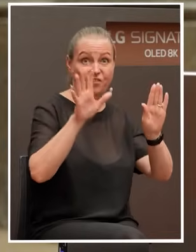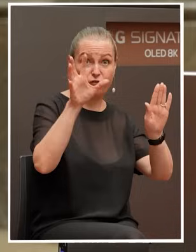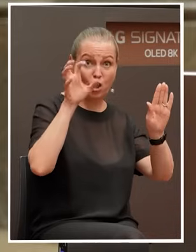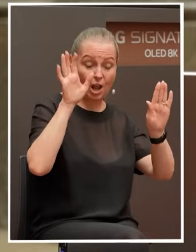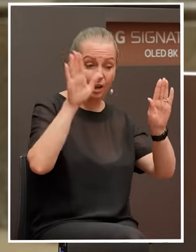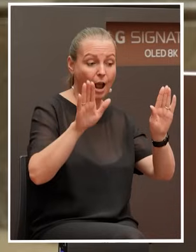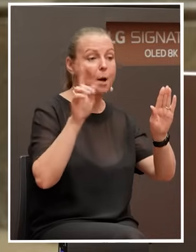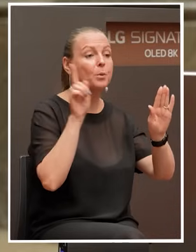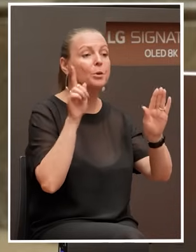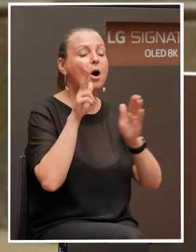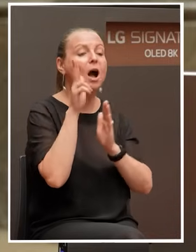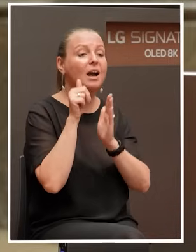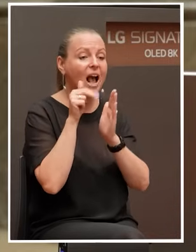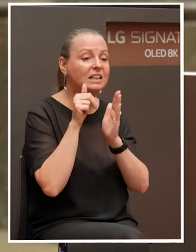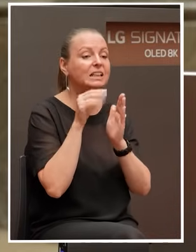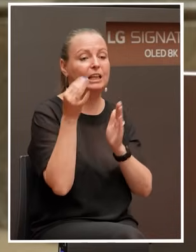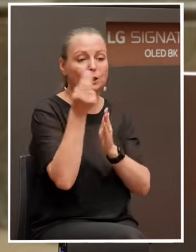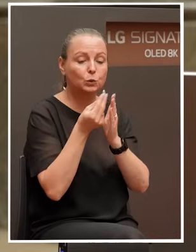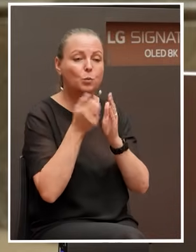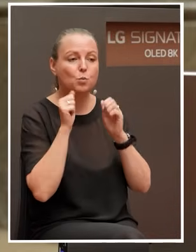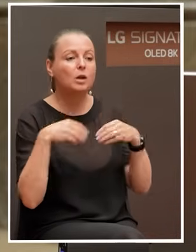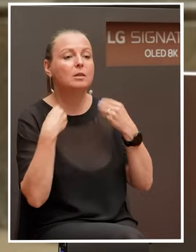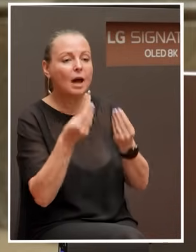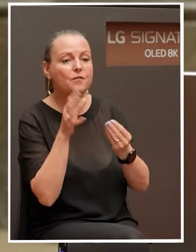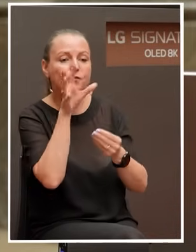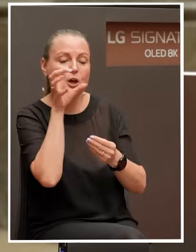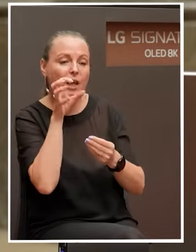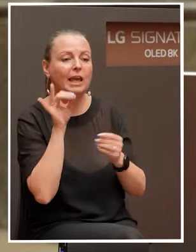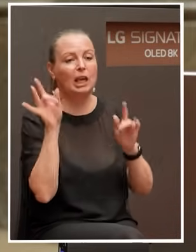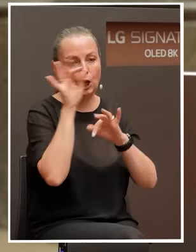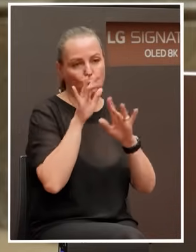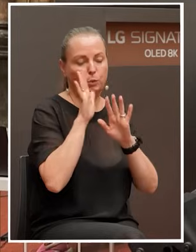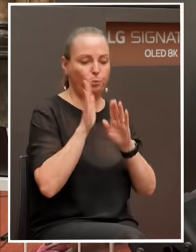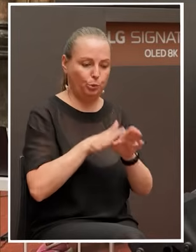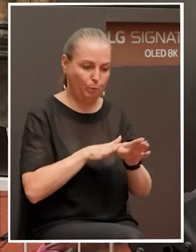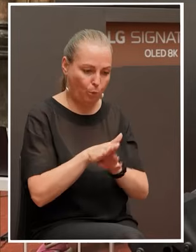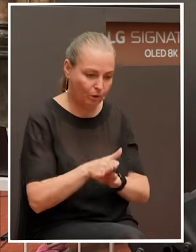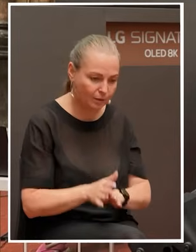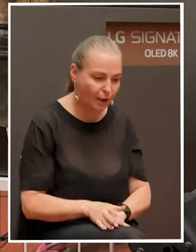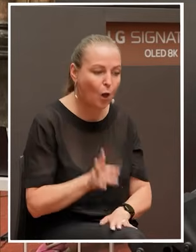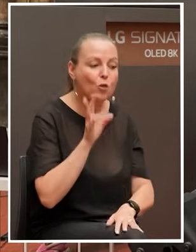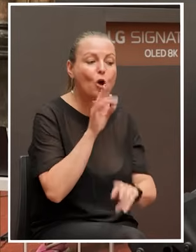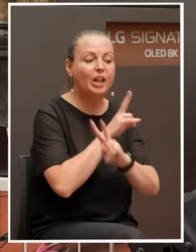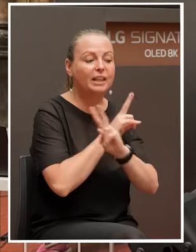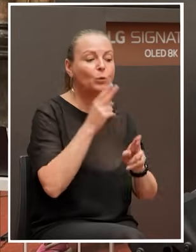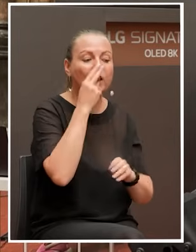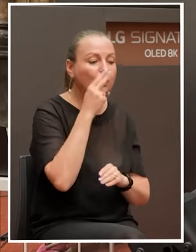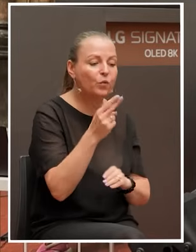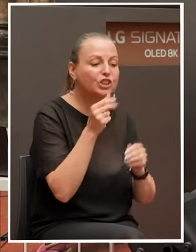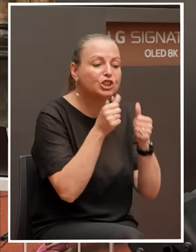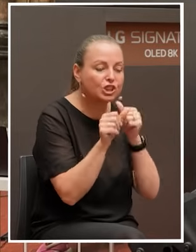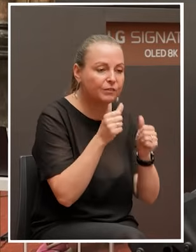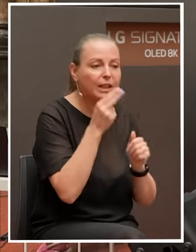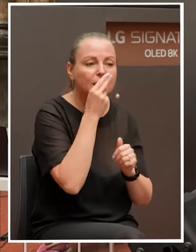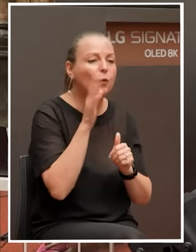ибо краски переданы художником, а рисунок может дать фотография, и иллюзия будет полная. Но никто не видел самой живописи, не